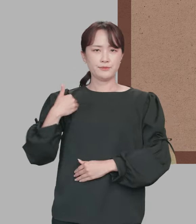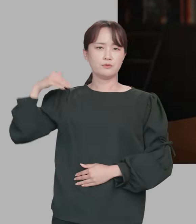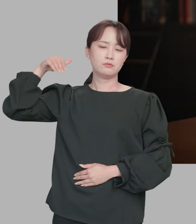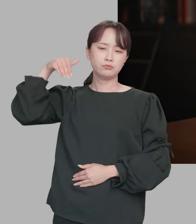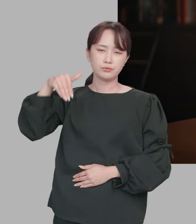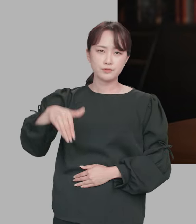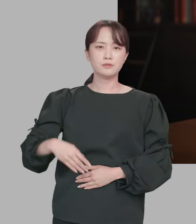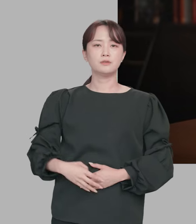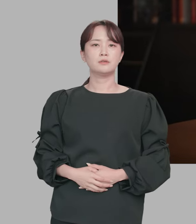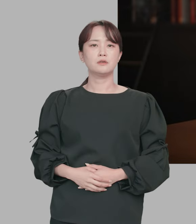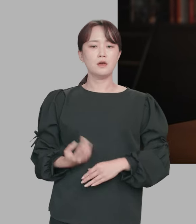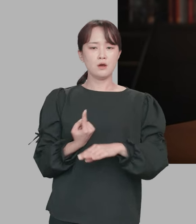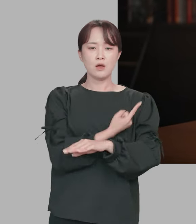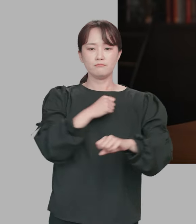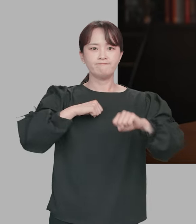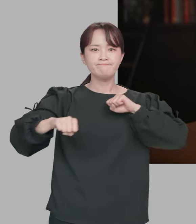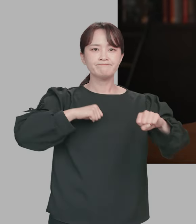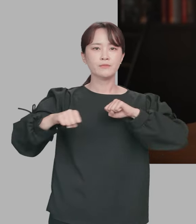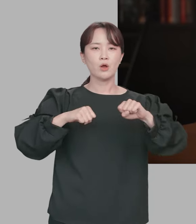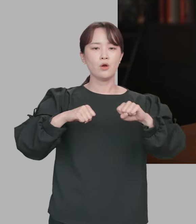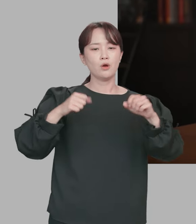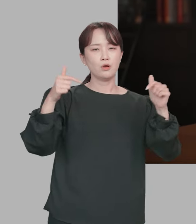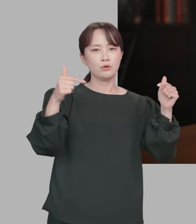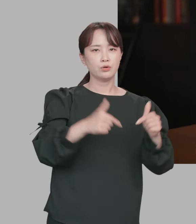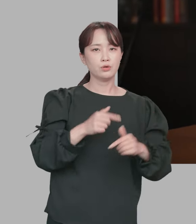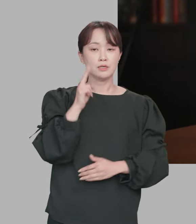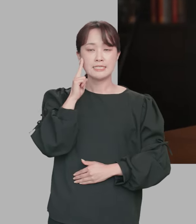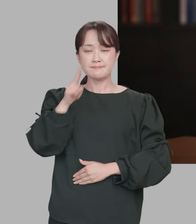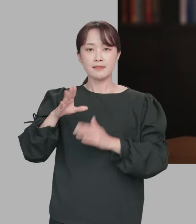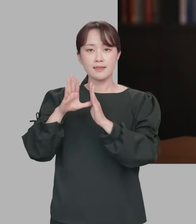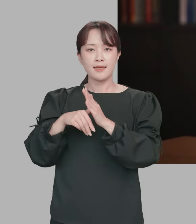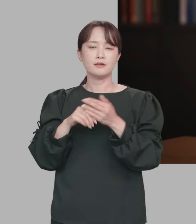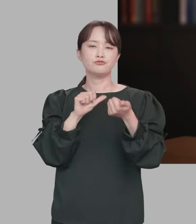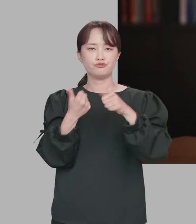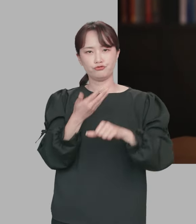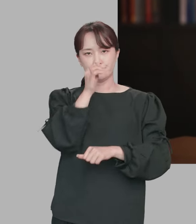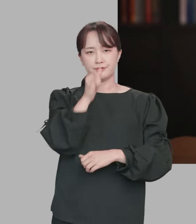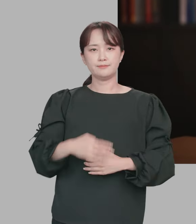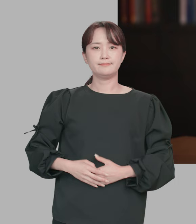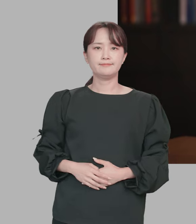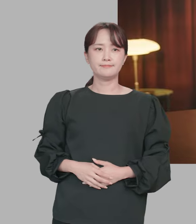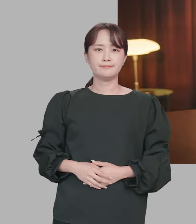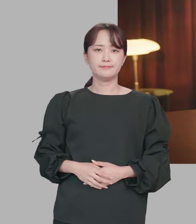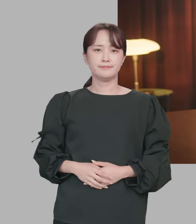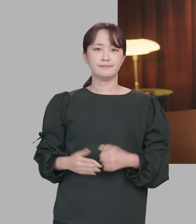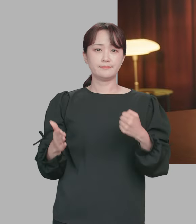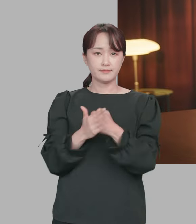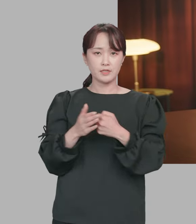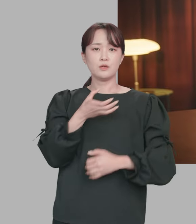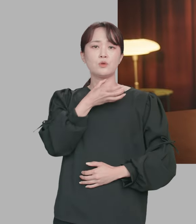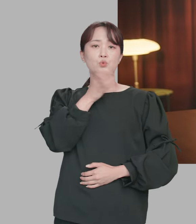떨어지고 이로 인해 외부 활동이 점점 줄어들다가 심각할 경우 사망에 이를 수도 있습니다.